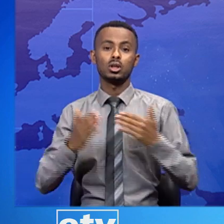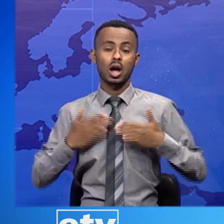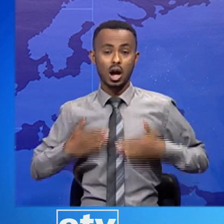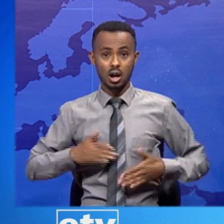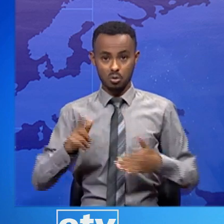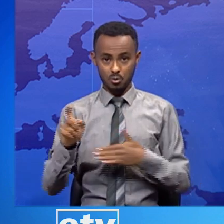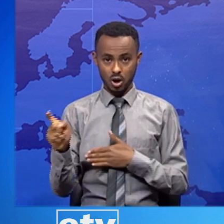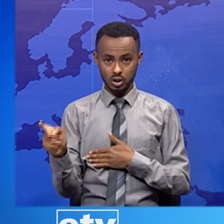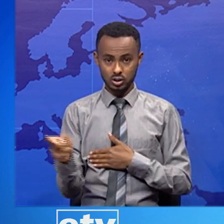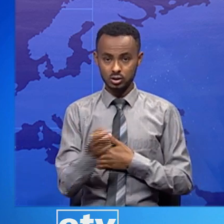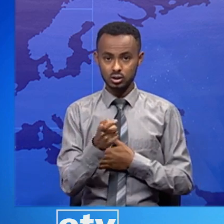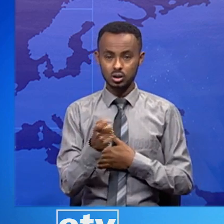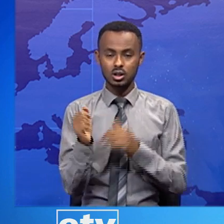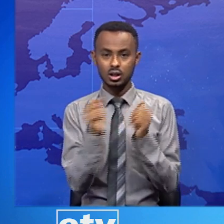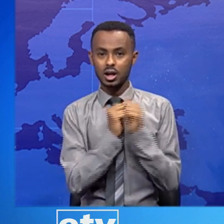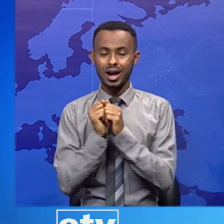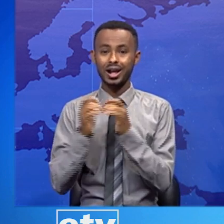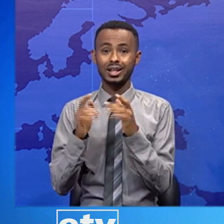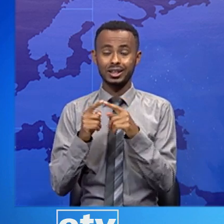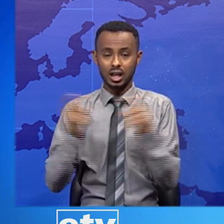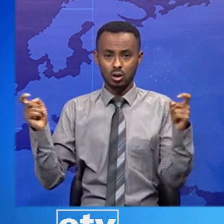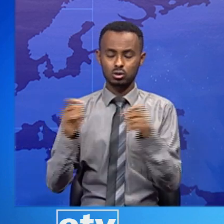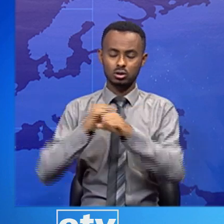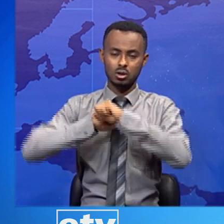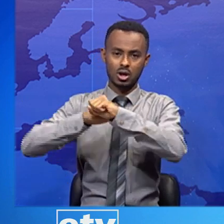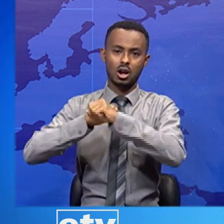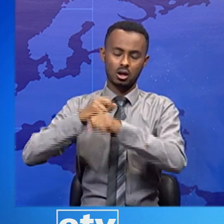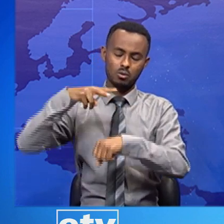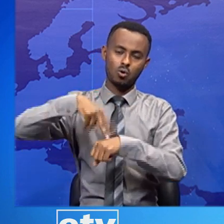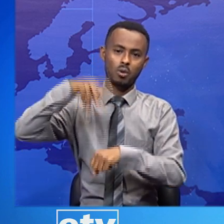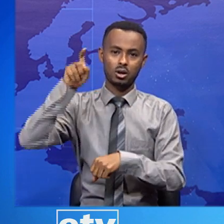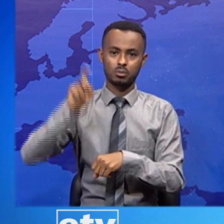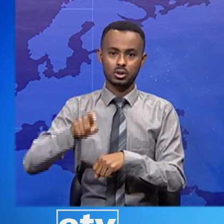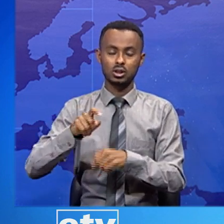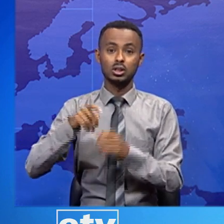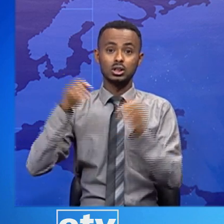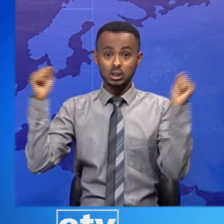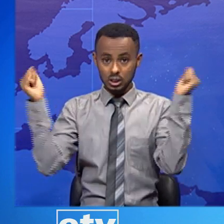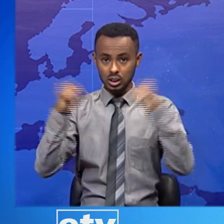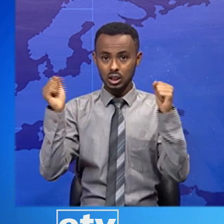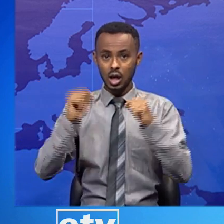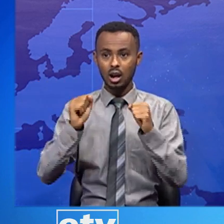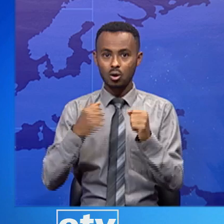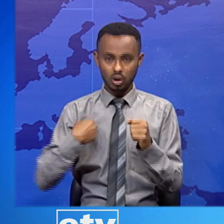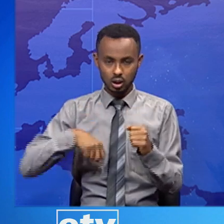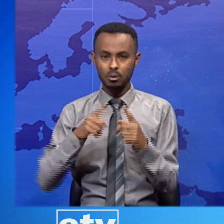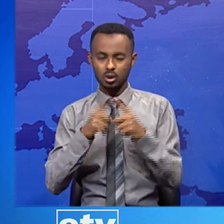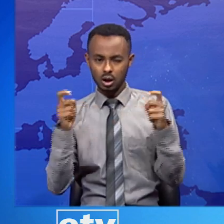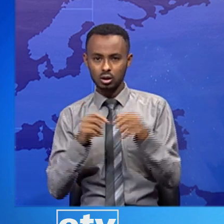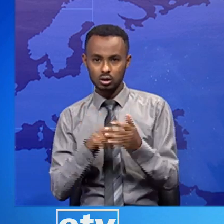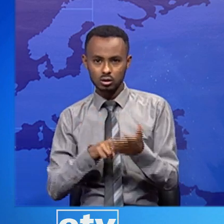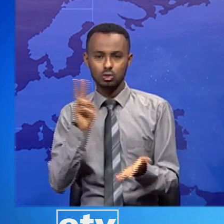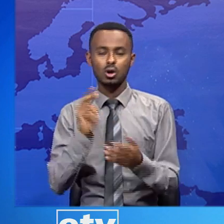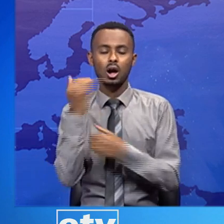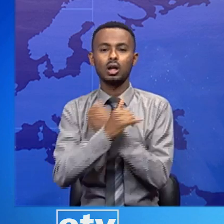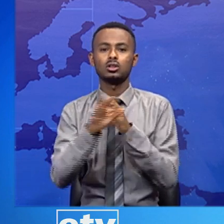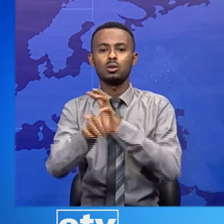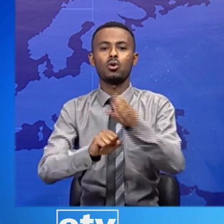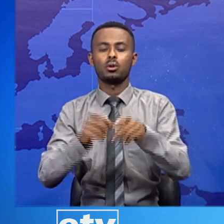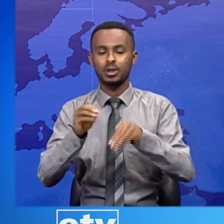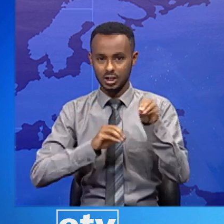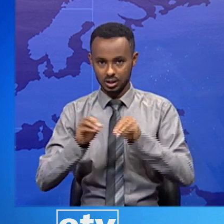አሁን እኛ ትውልድ አካል በመሆናችን የጋራ ጥላቶቻችን ለመከላከል ስንጣላ ነው ጥላችን ተነስቶ ሀገራችን